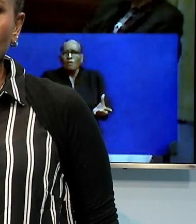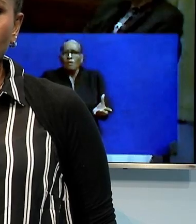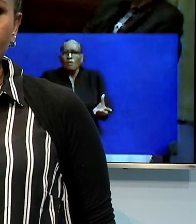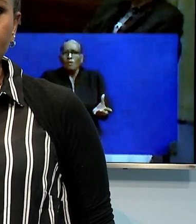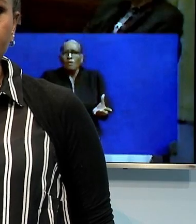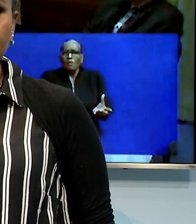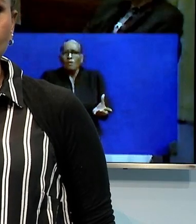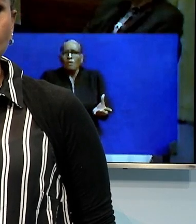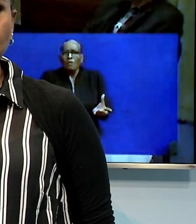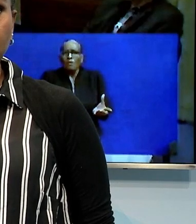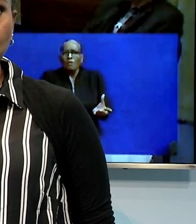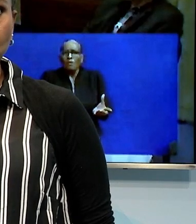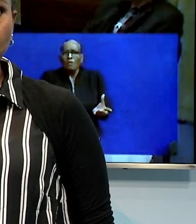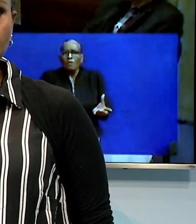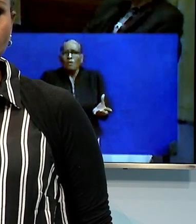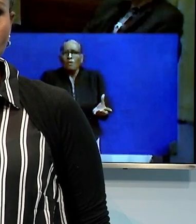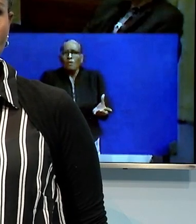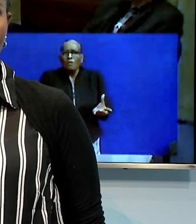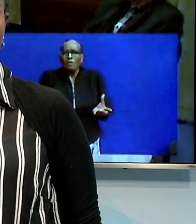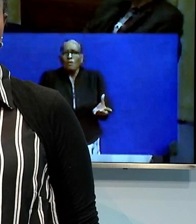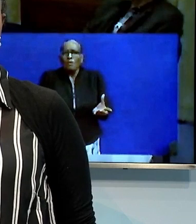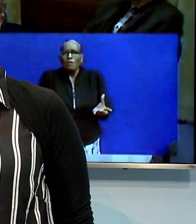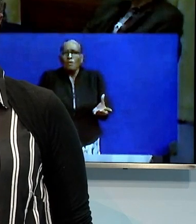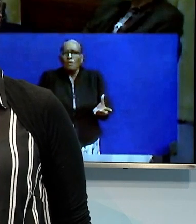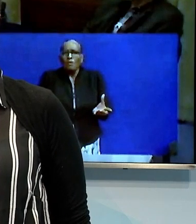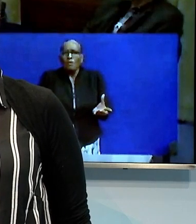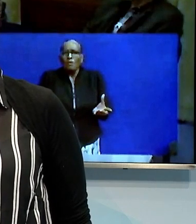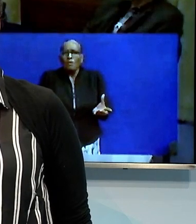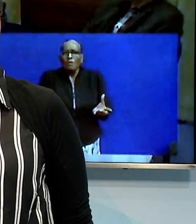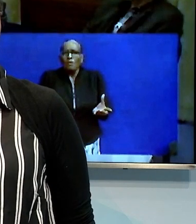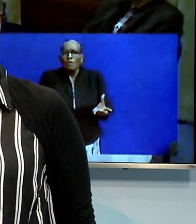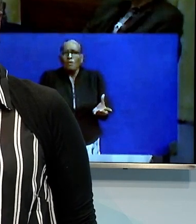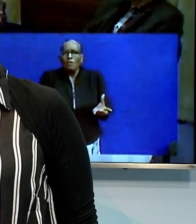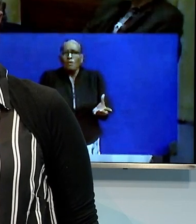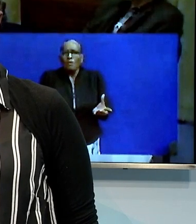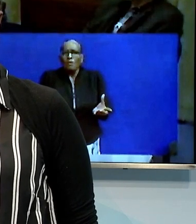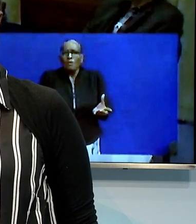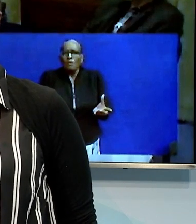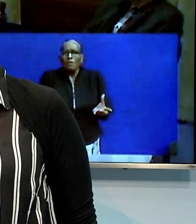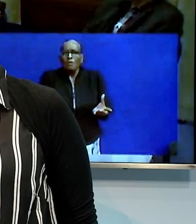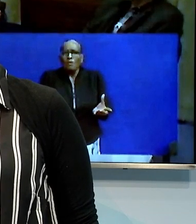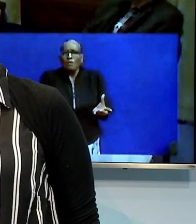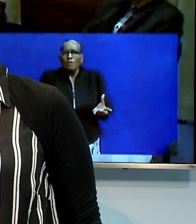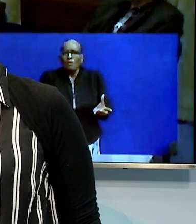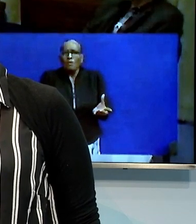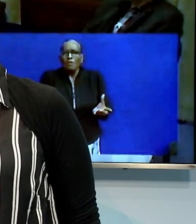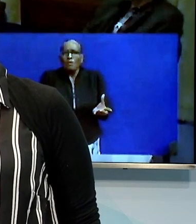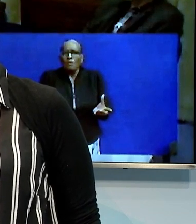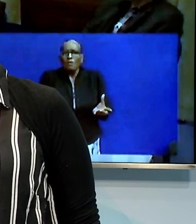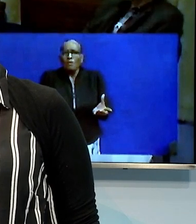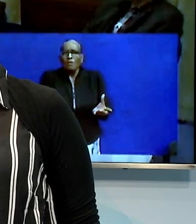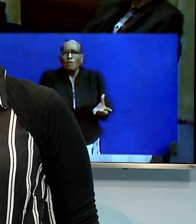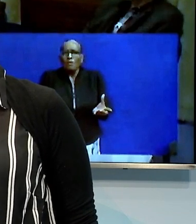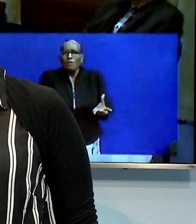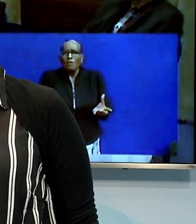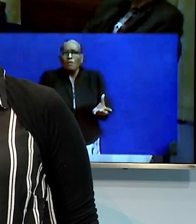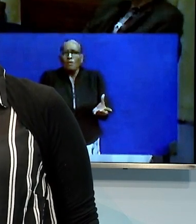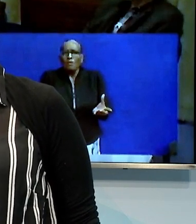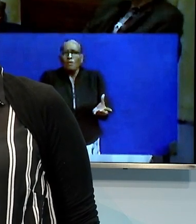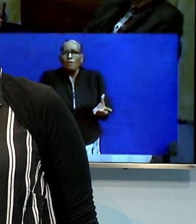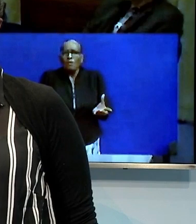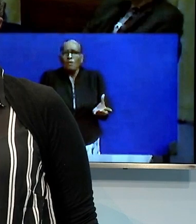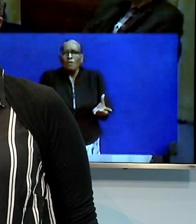komen. Cleopatra Jesseren, directeur van Volksgezondheid, benadrukte dat mensen die in thuisquarantaine zijn, daadwerkelijk thuis moeten